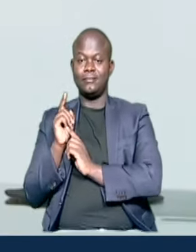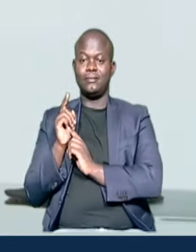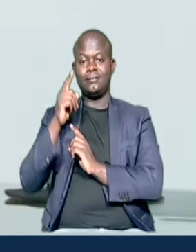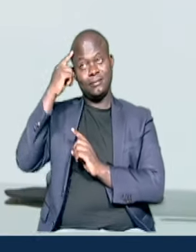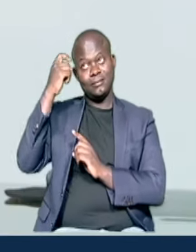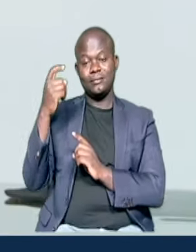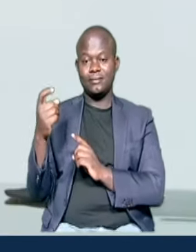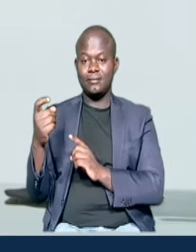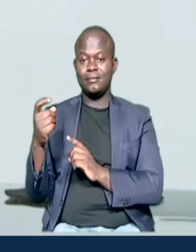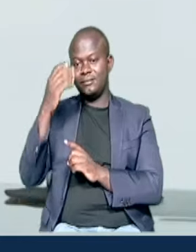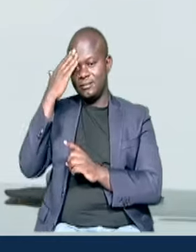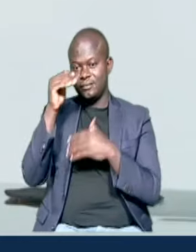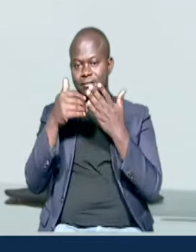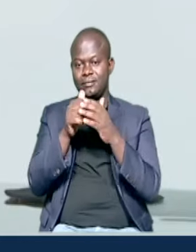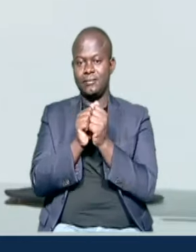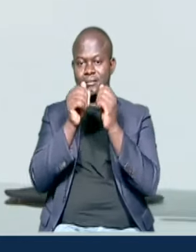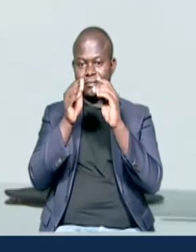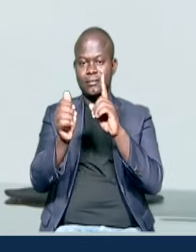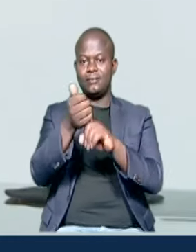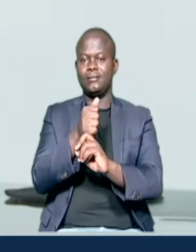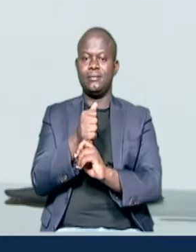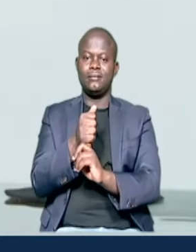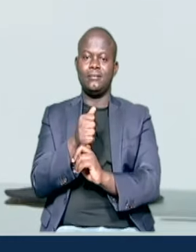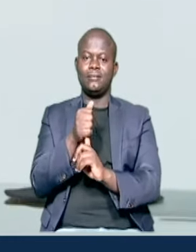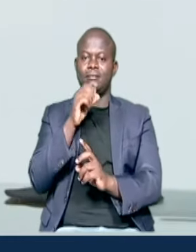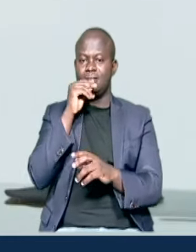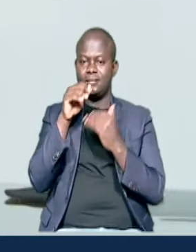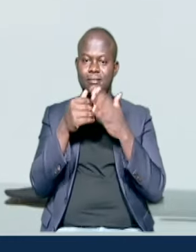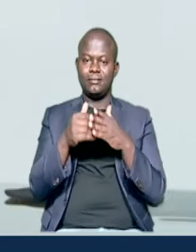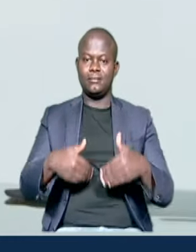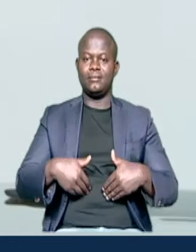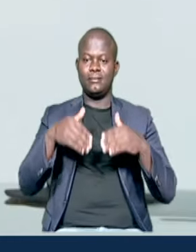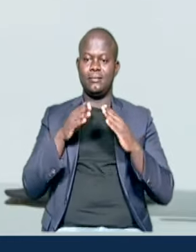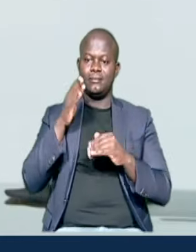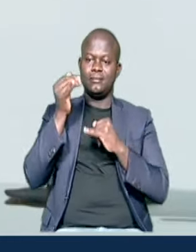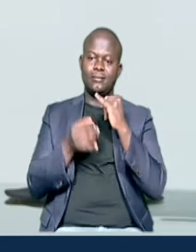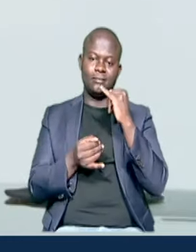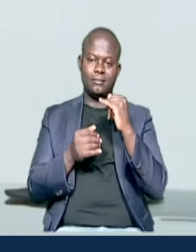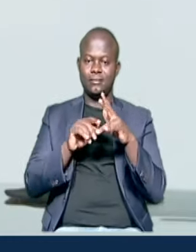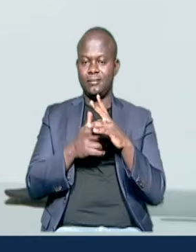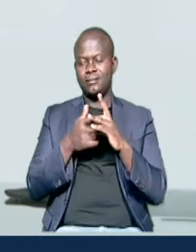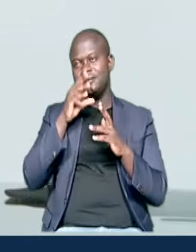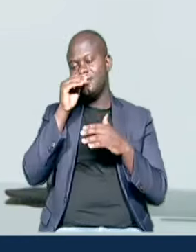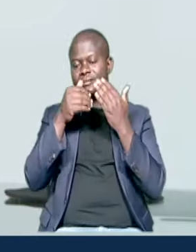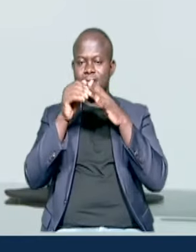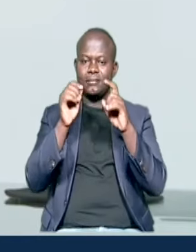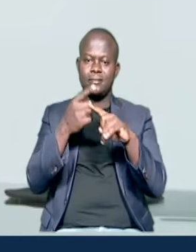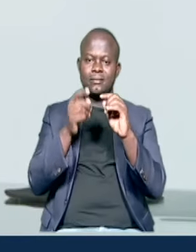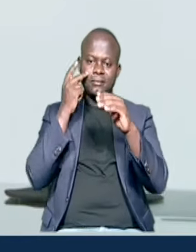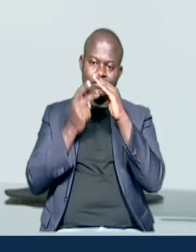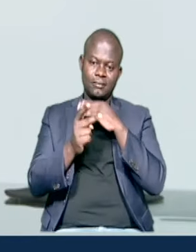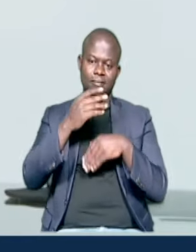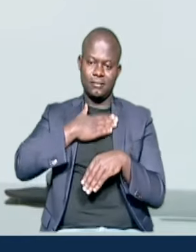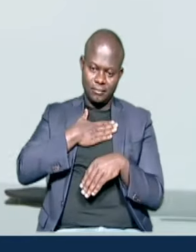nzozi kugira ngo umuntu azigereho ngo noreka tuvuge na rwa rubyiruko rurimo rusoza ntabatangiye kuvuga ariko icyerekezo cyanjye